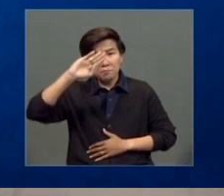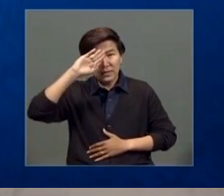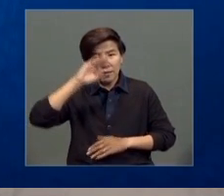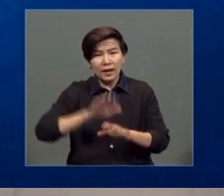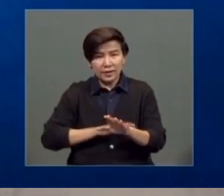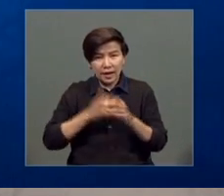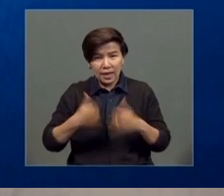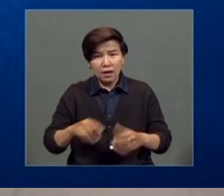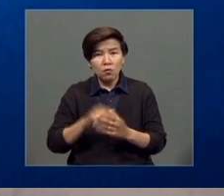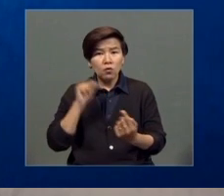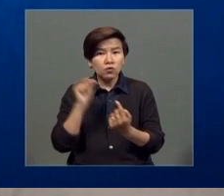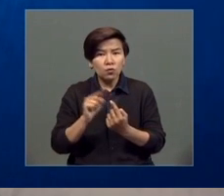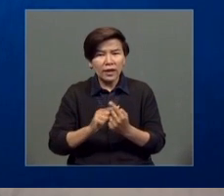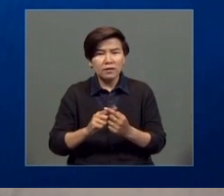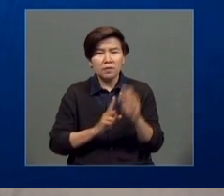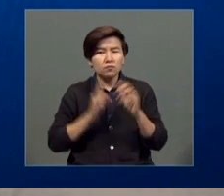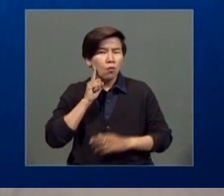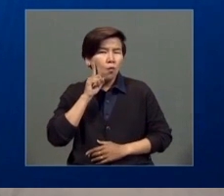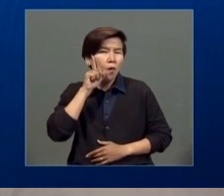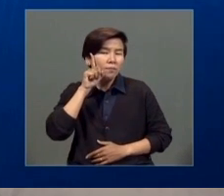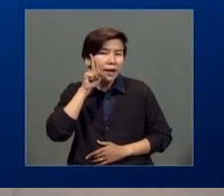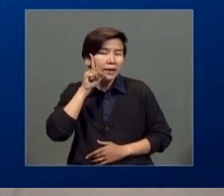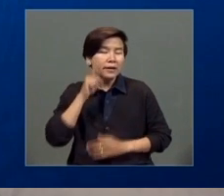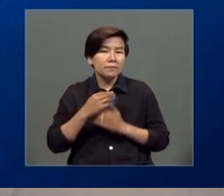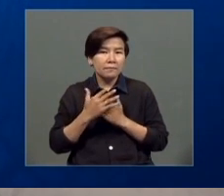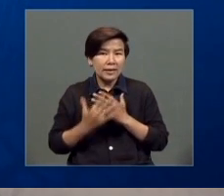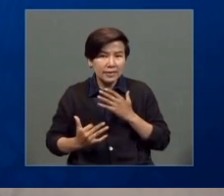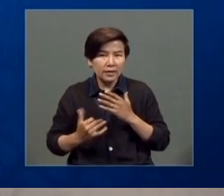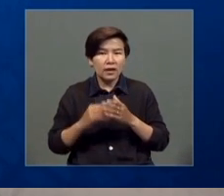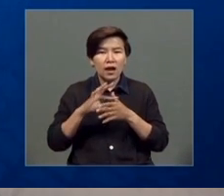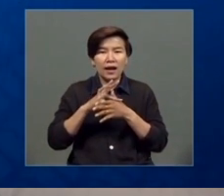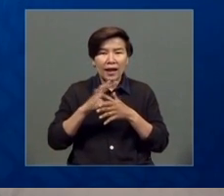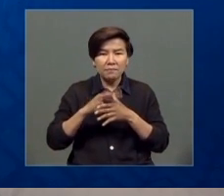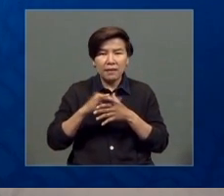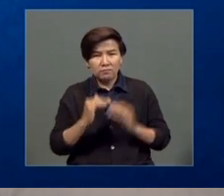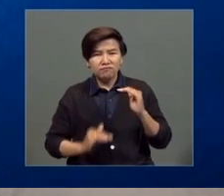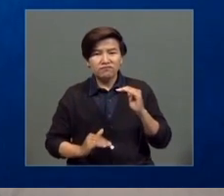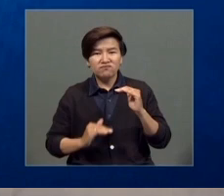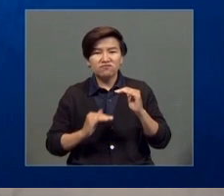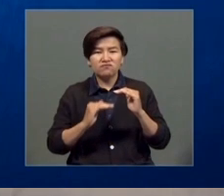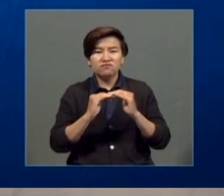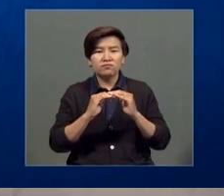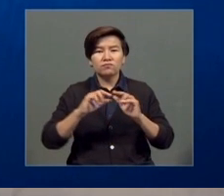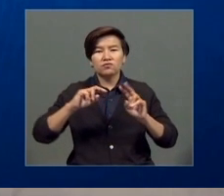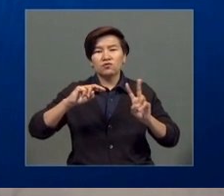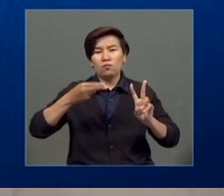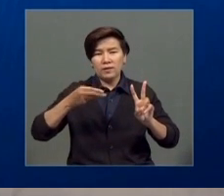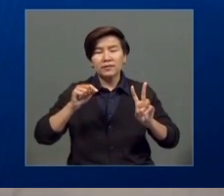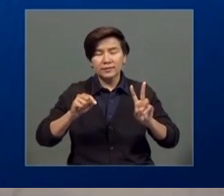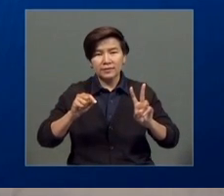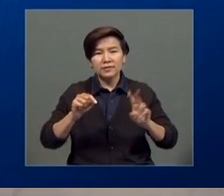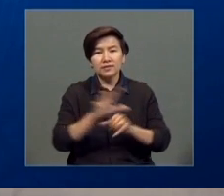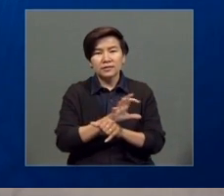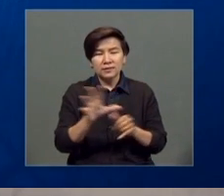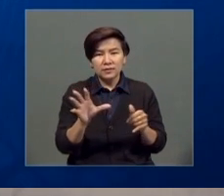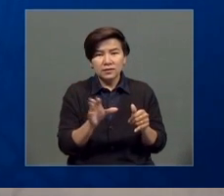ผู้เสียชีวิตรายที่79ค่ะเป็นชายไทยอายุ68ปีก็เป็นผู้สูงวัยนะอาชีพค้าขายมีโรคประ